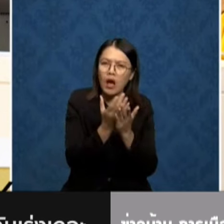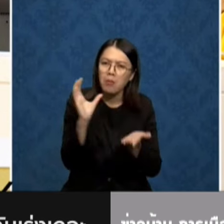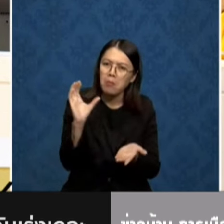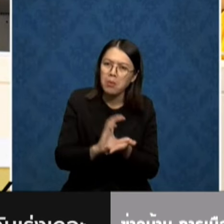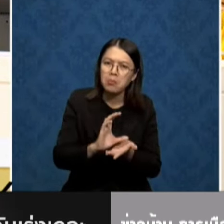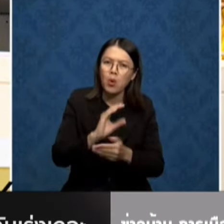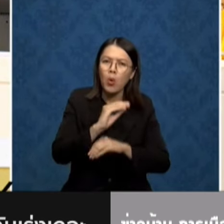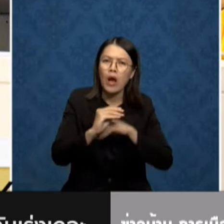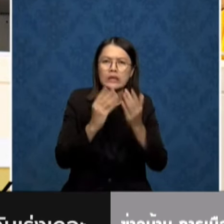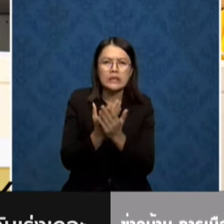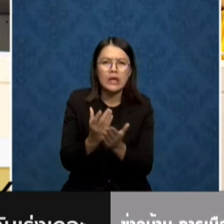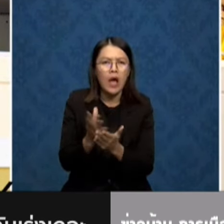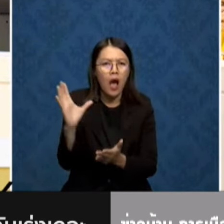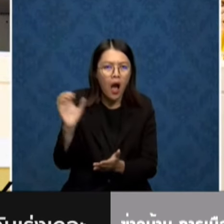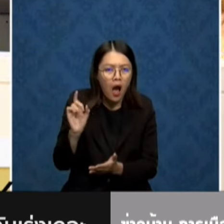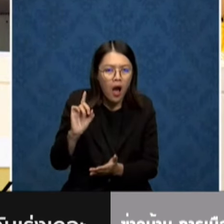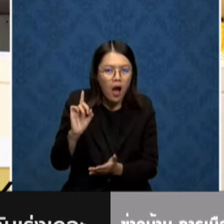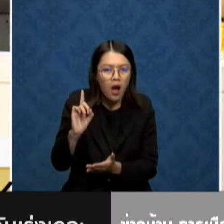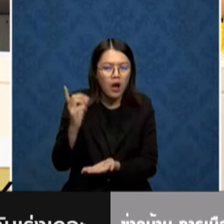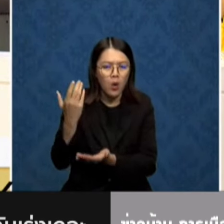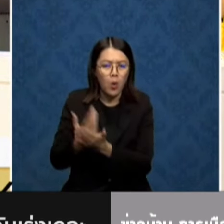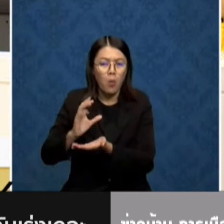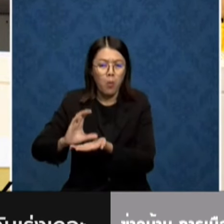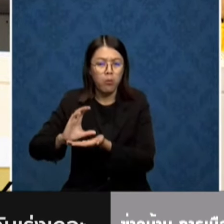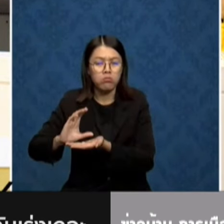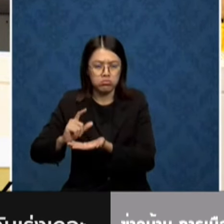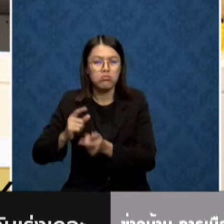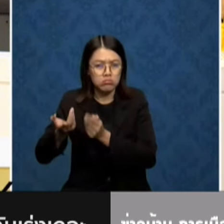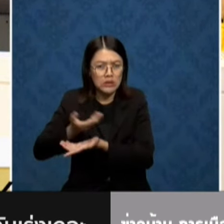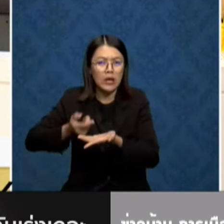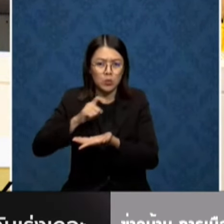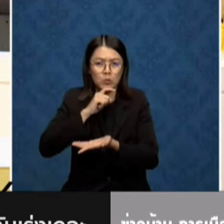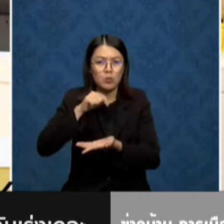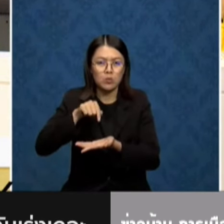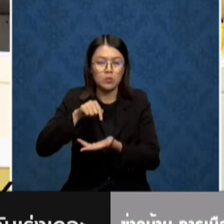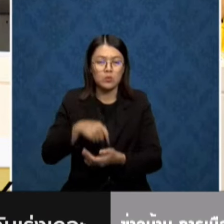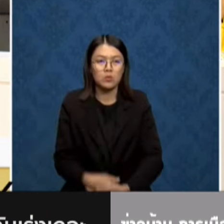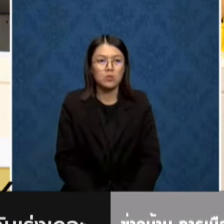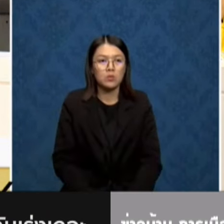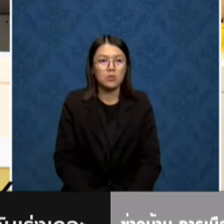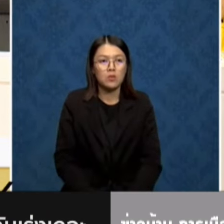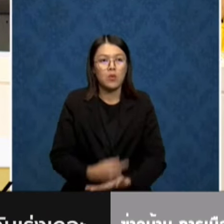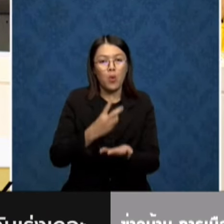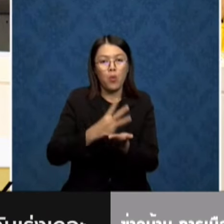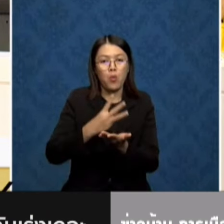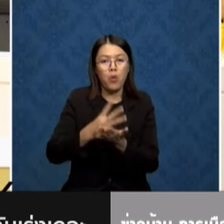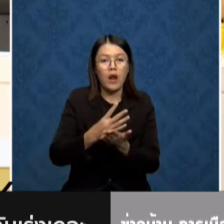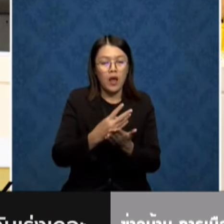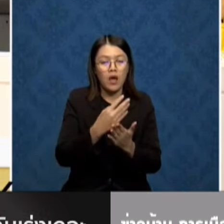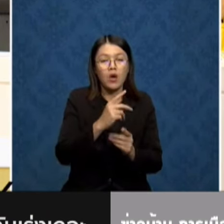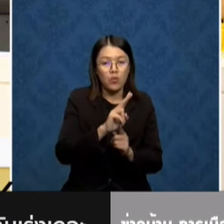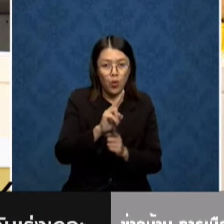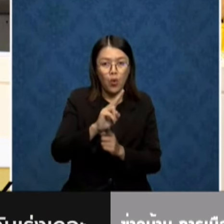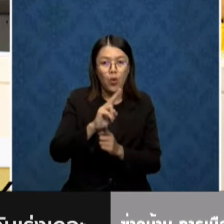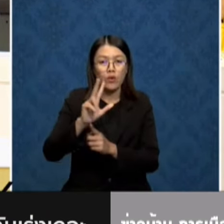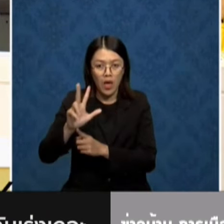ว่ามีความเชื่อมโยงกับแหล่งที่มาของเงินที่จะใช้ในโครงการนี้นอกเหนือจากงบประมาณรายจ่ายเพิ่มเติมปี67จะเรียกว่